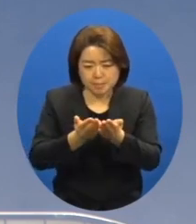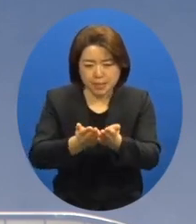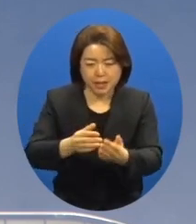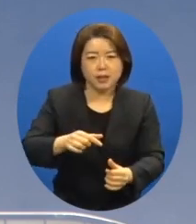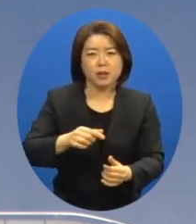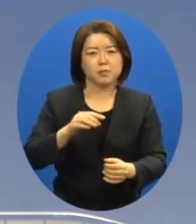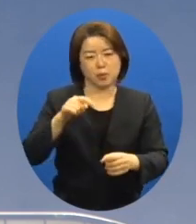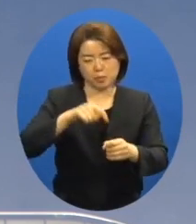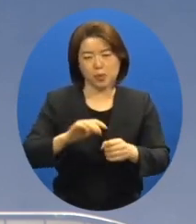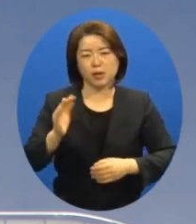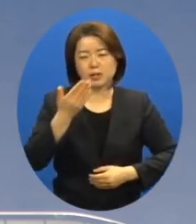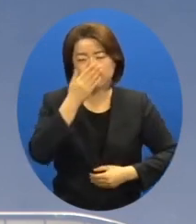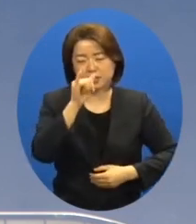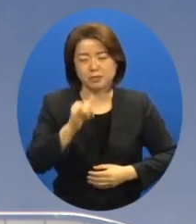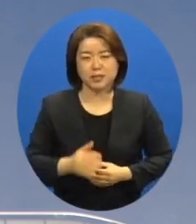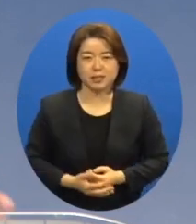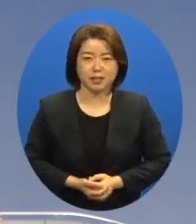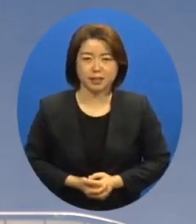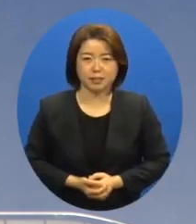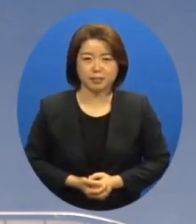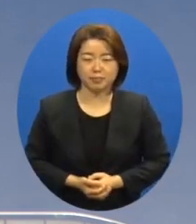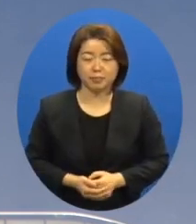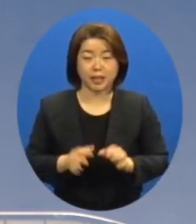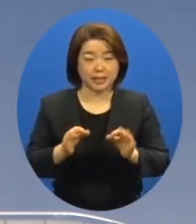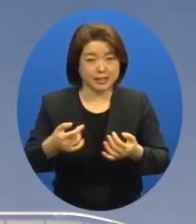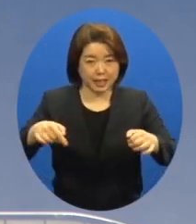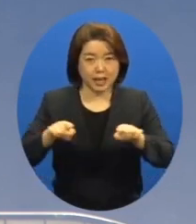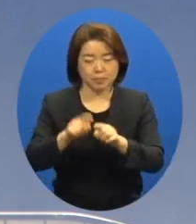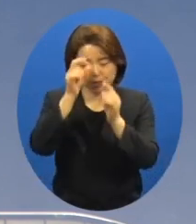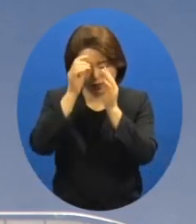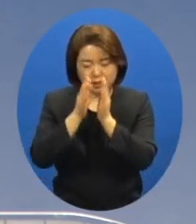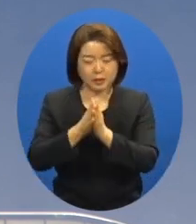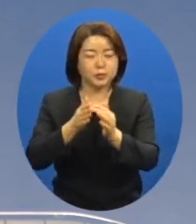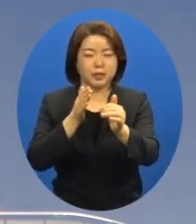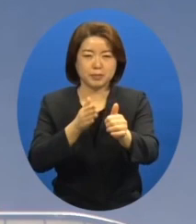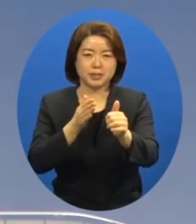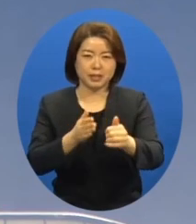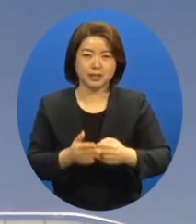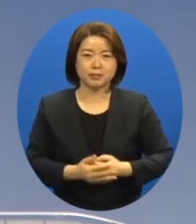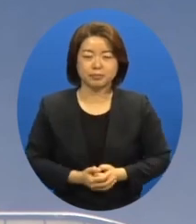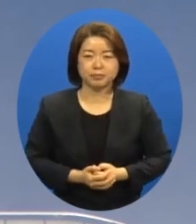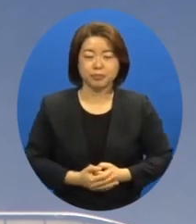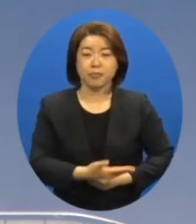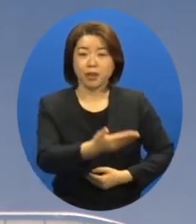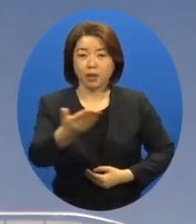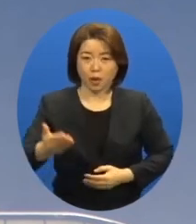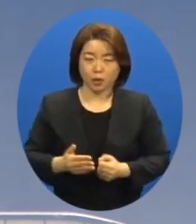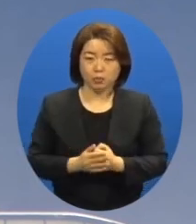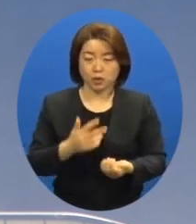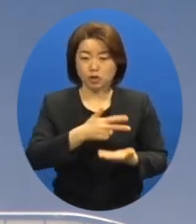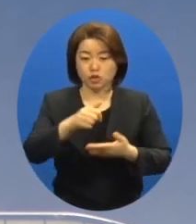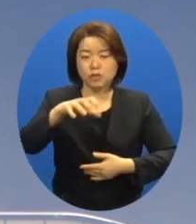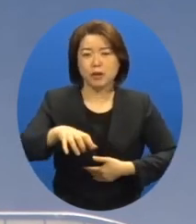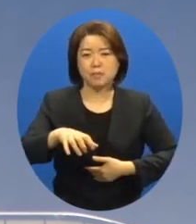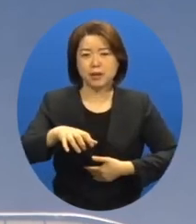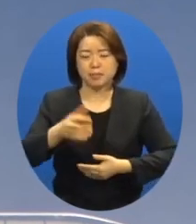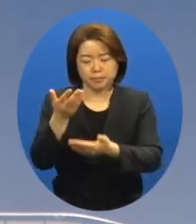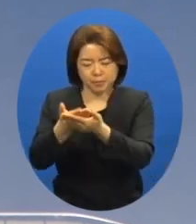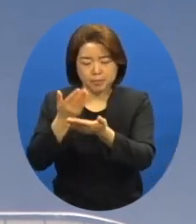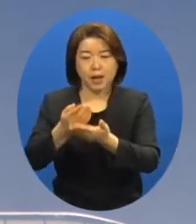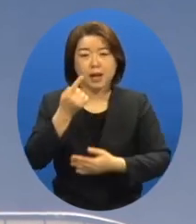것입니다. 이제 우리 같이 기도합시다. 여러분, 주님 앞에 구하십시오.